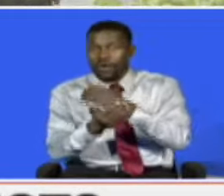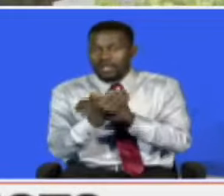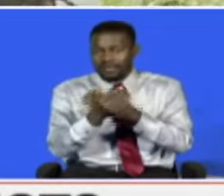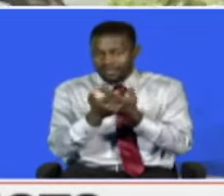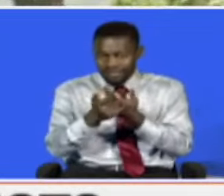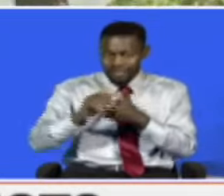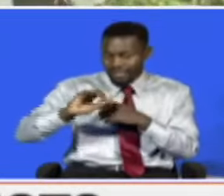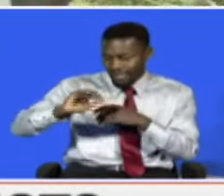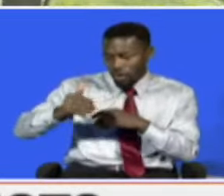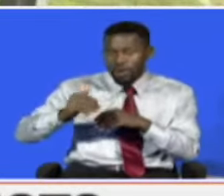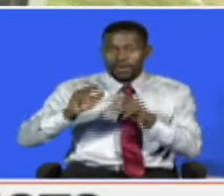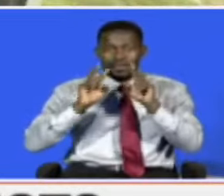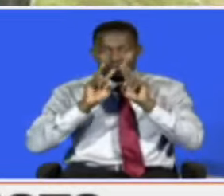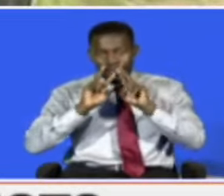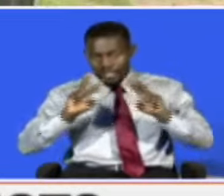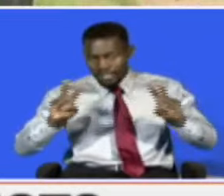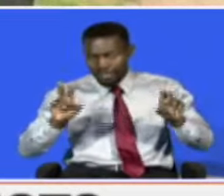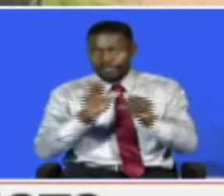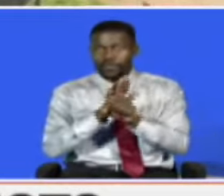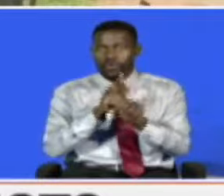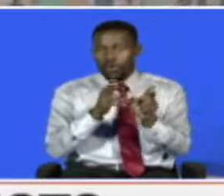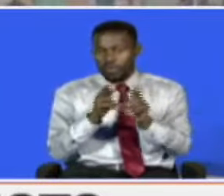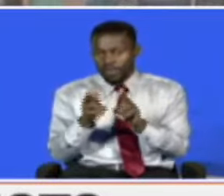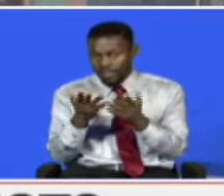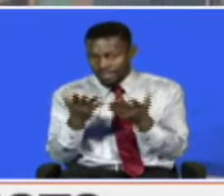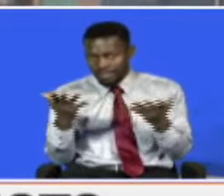mtulivu, shughuli zikiendelea kama kawaida.